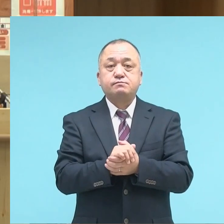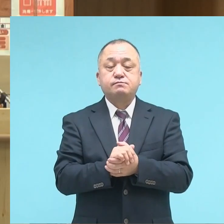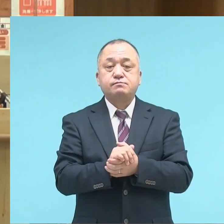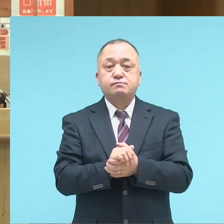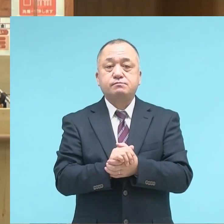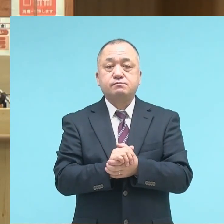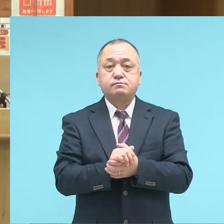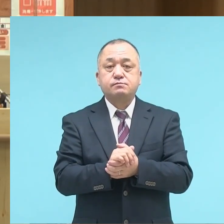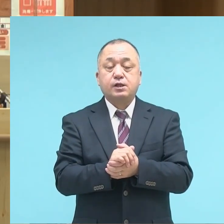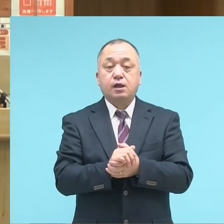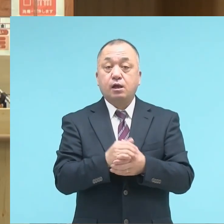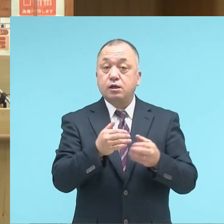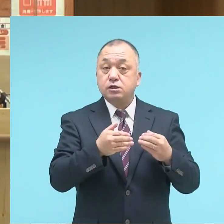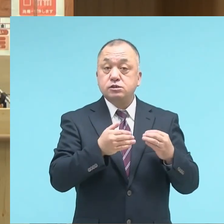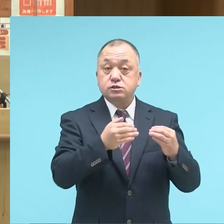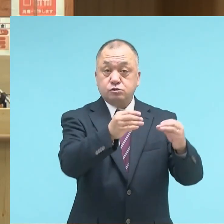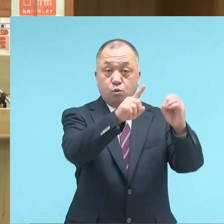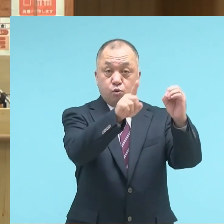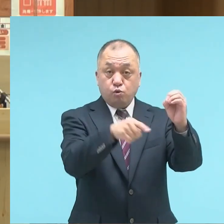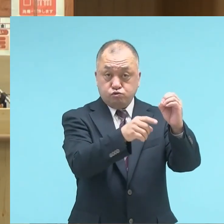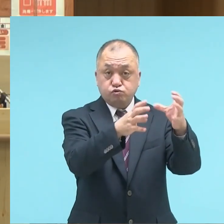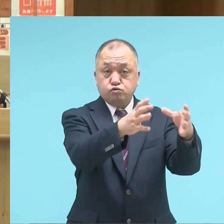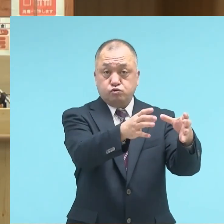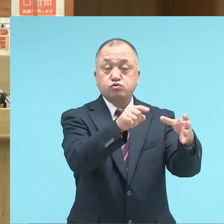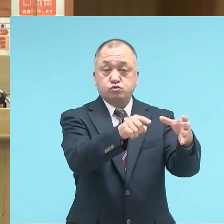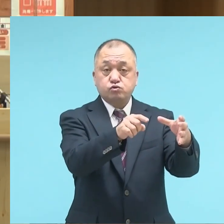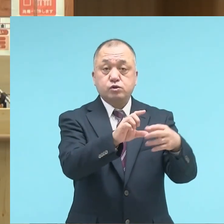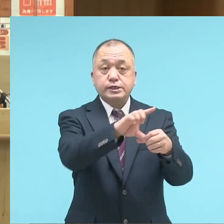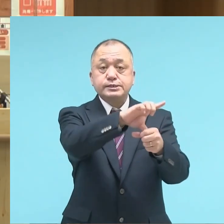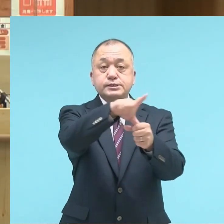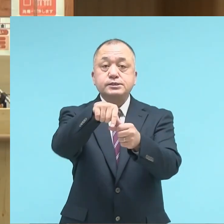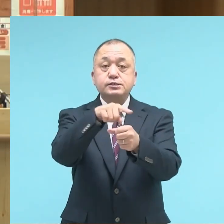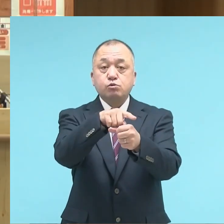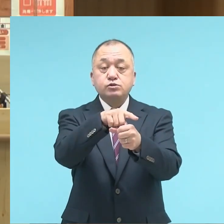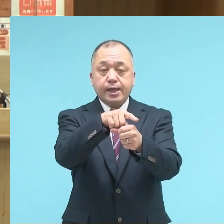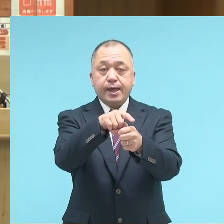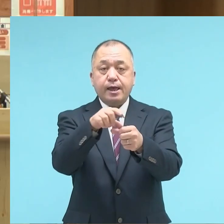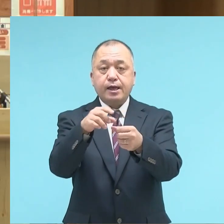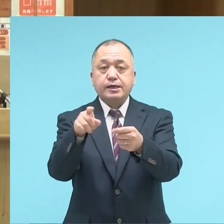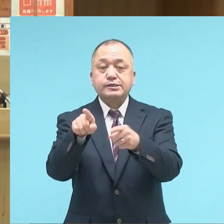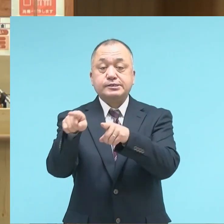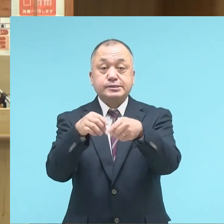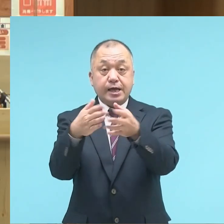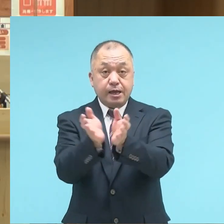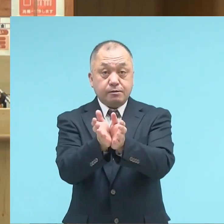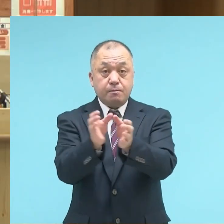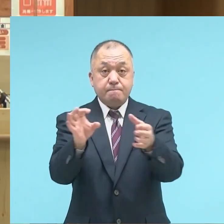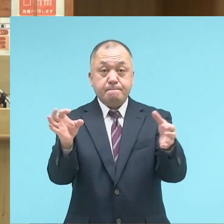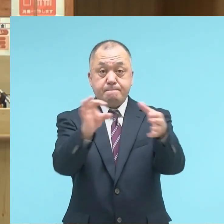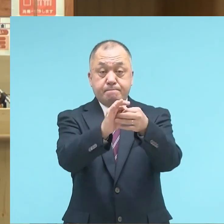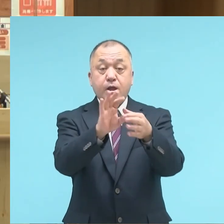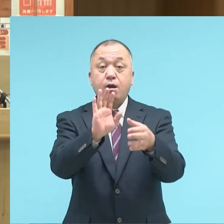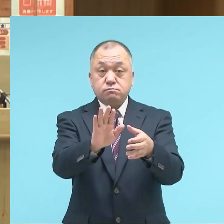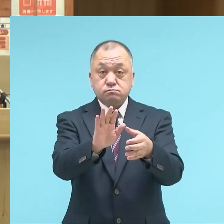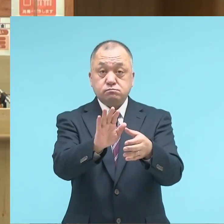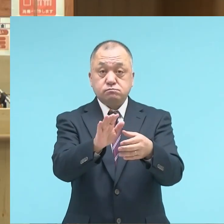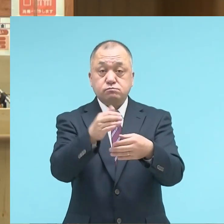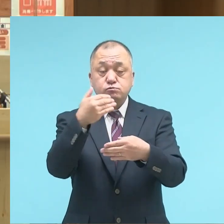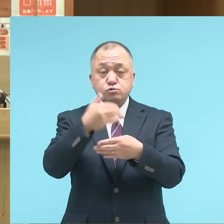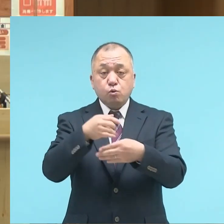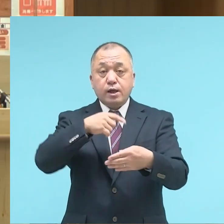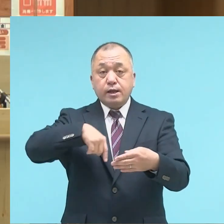興局っていうことで、地域としてパートナーになる振興局ですとか、あと、道庁内や危機管理の部